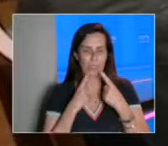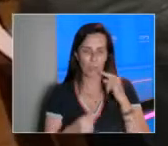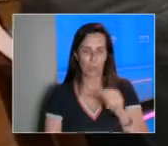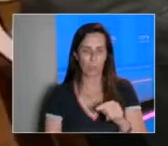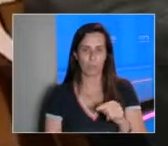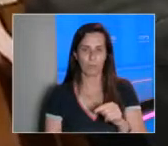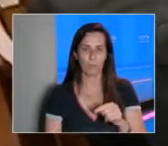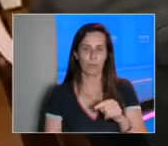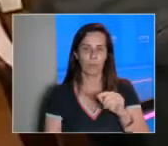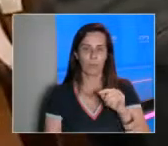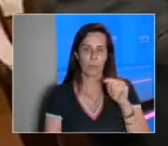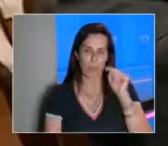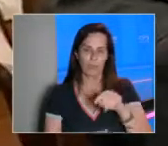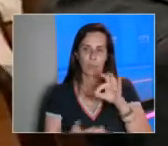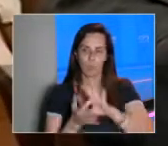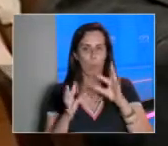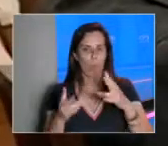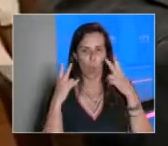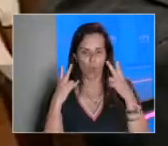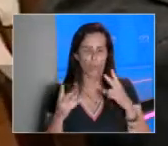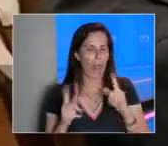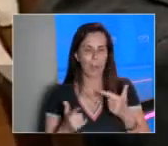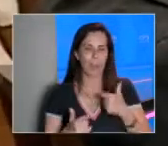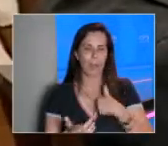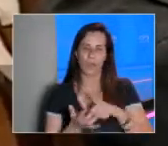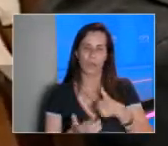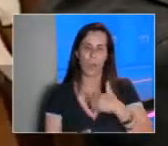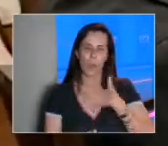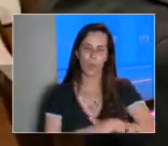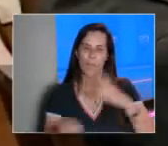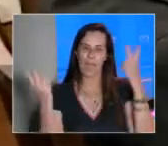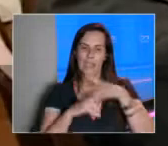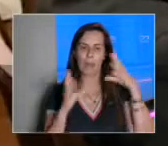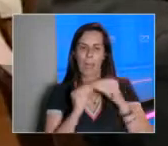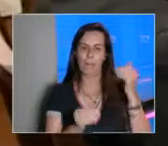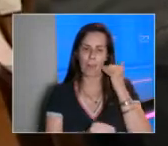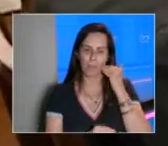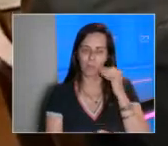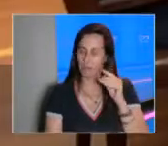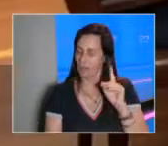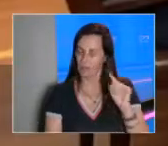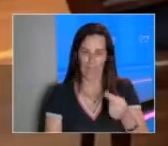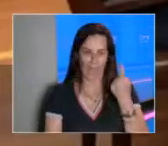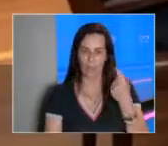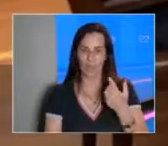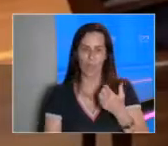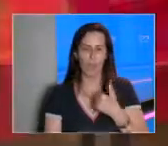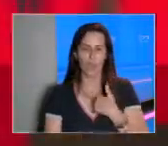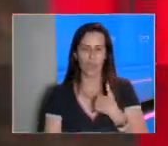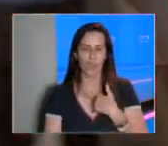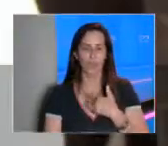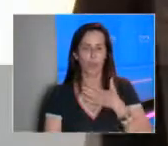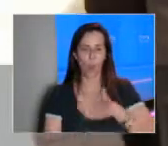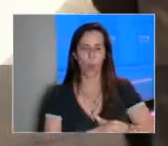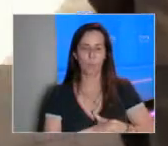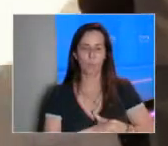ומתן... אכן מגיע לנקודה מאוד חשובה. למה? כי אנחנו רוצים הסכמה עם האמריקאים. דרך אגב, אנחנו